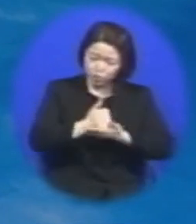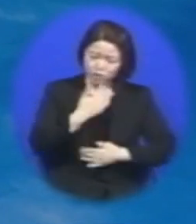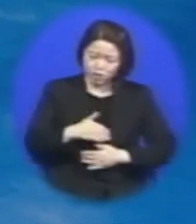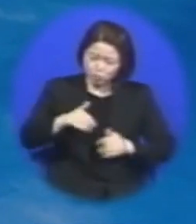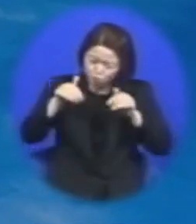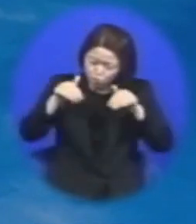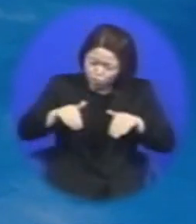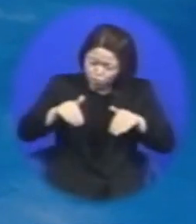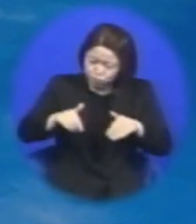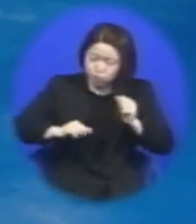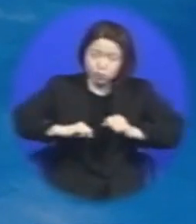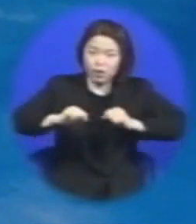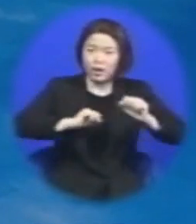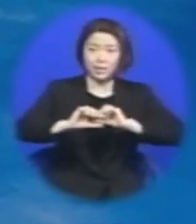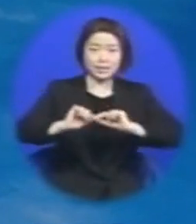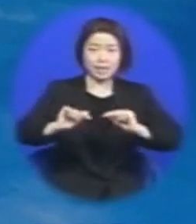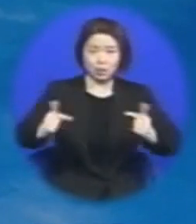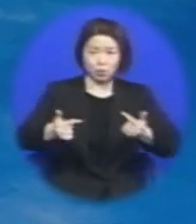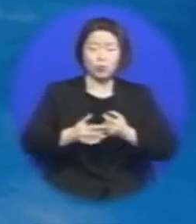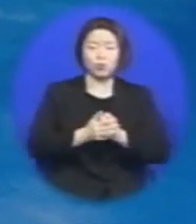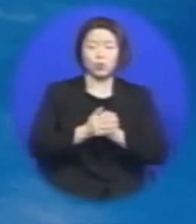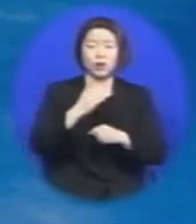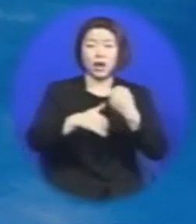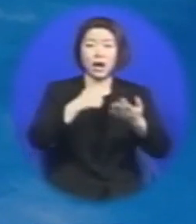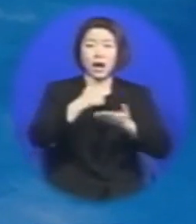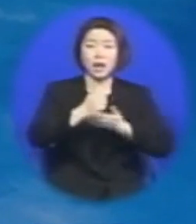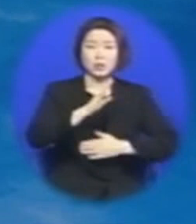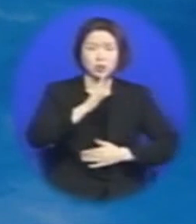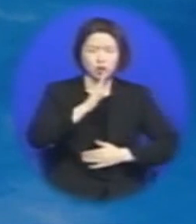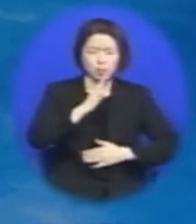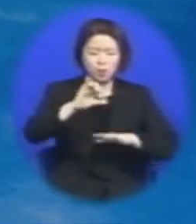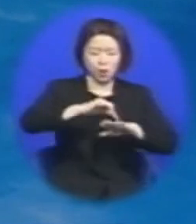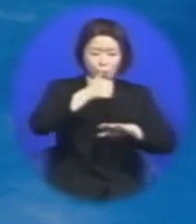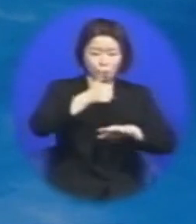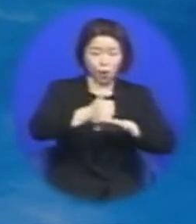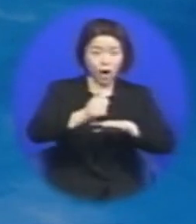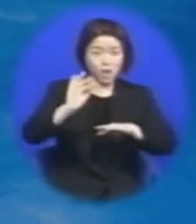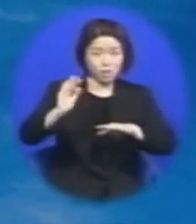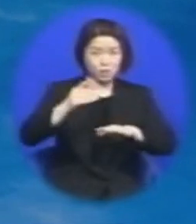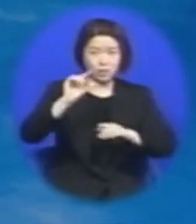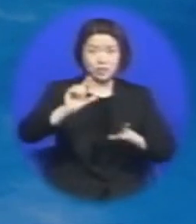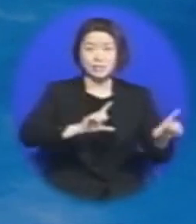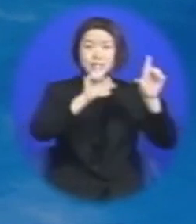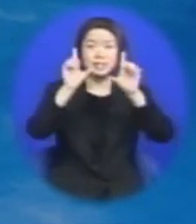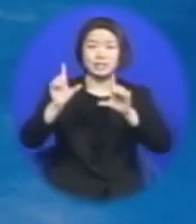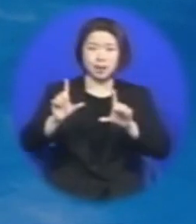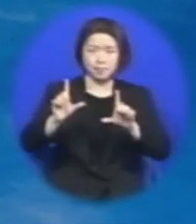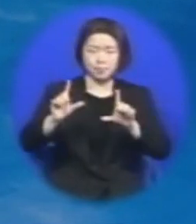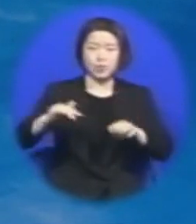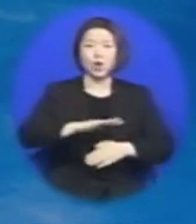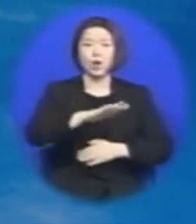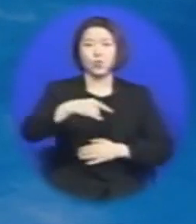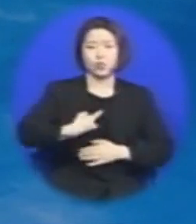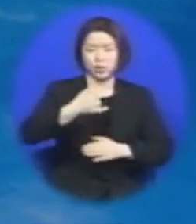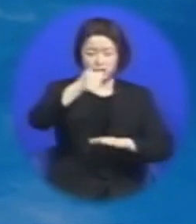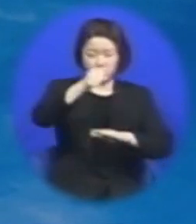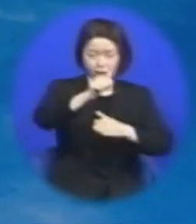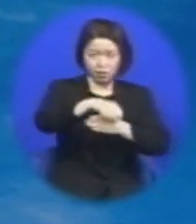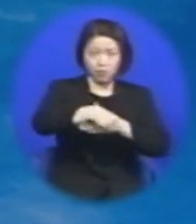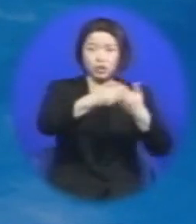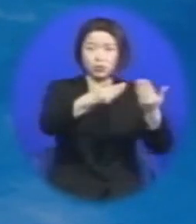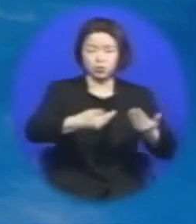하지 아니하고 하나님이 정말 왕이 되시는 삶 그런 삶을 우리에게